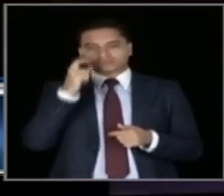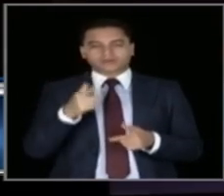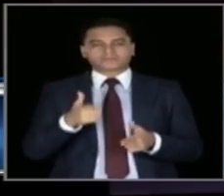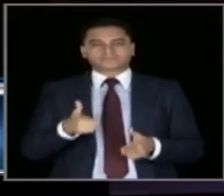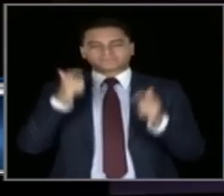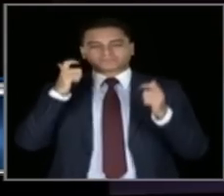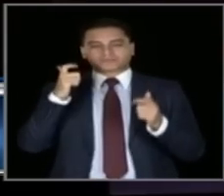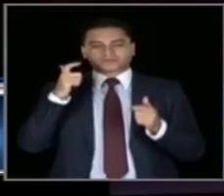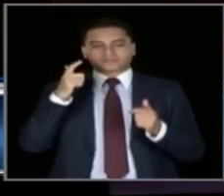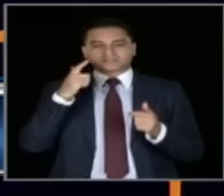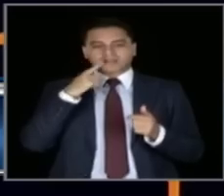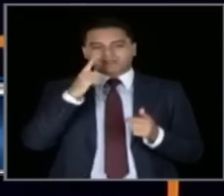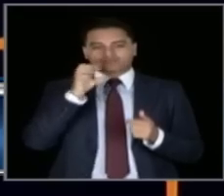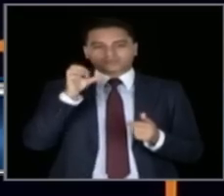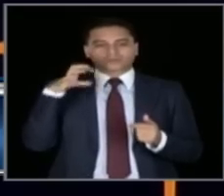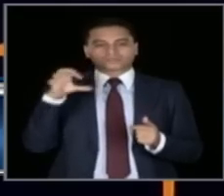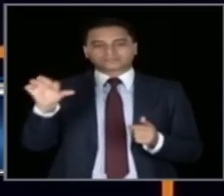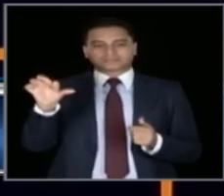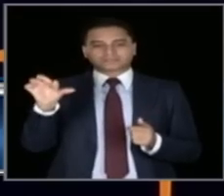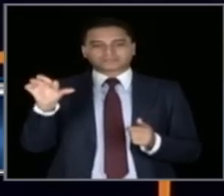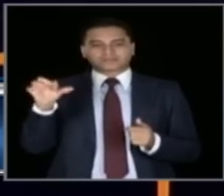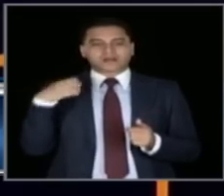عام 1990؟